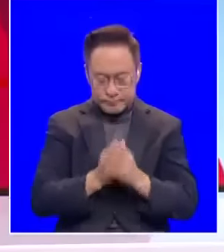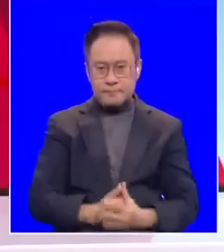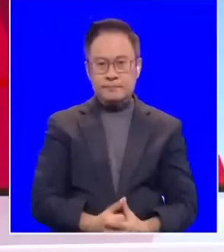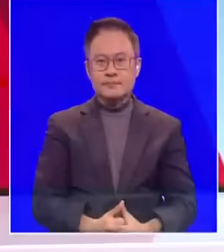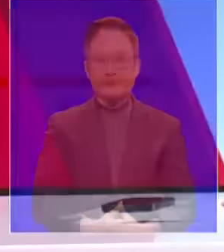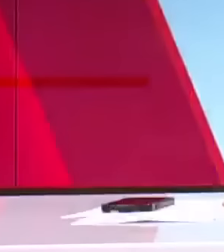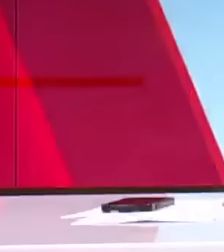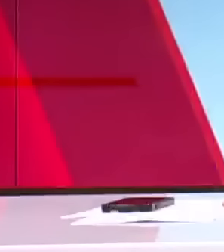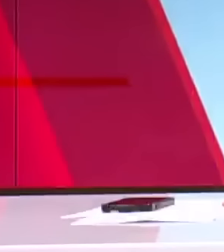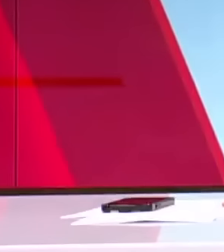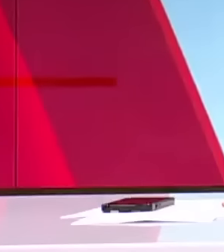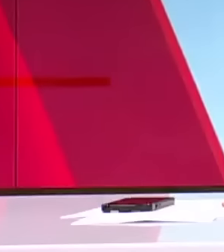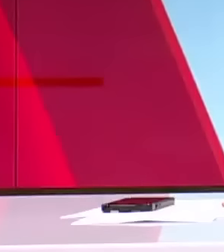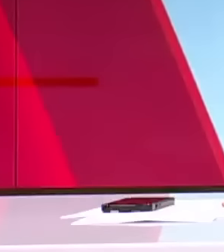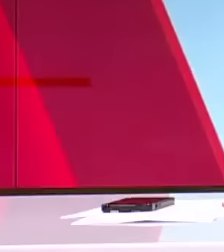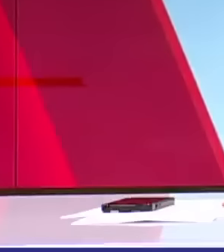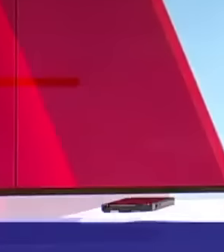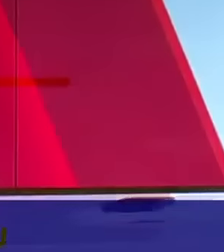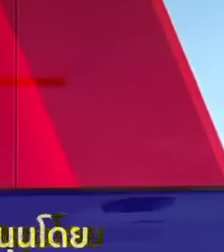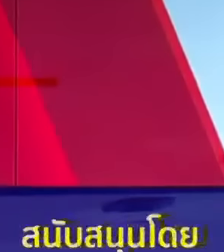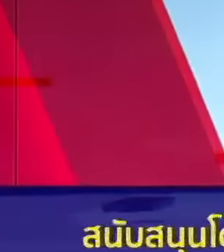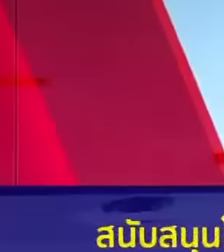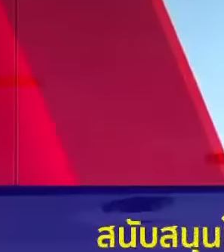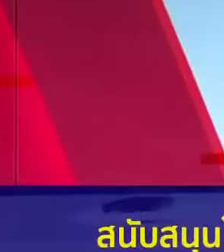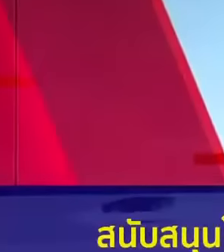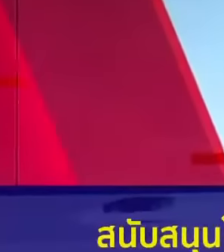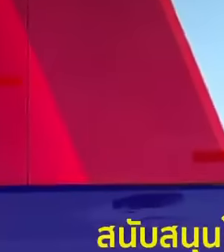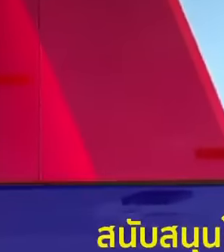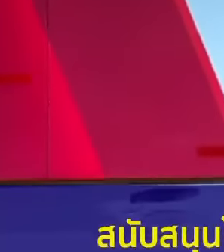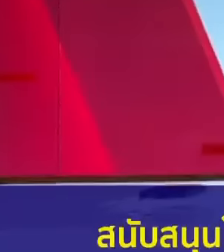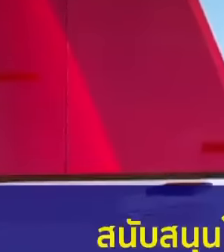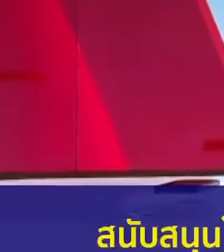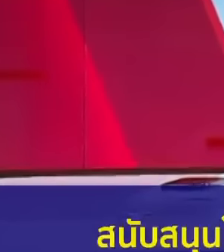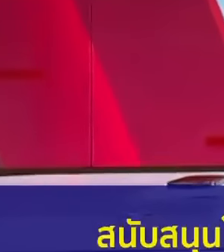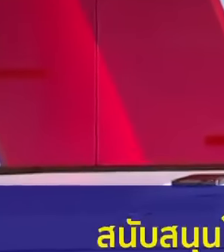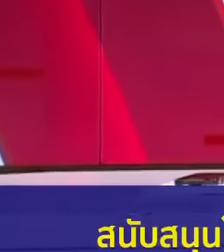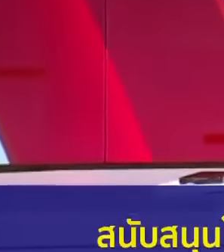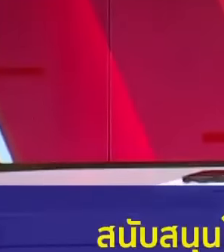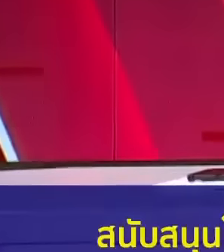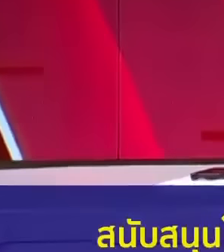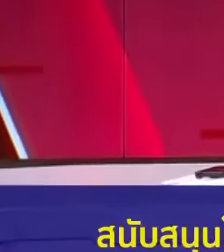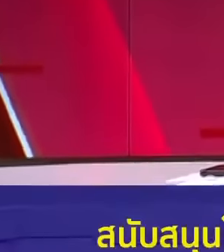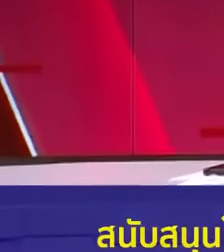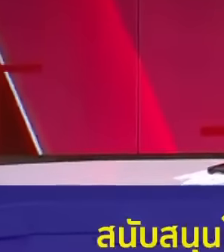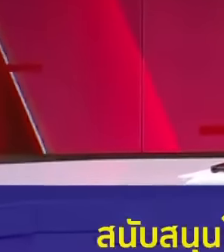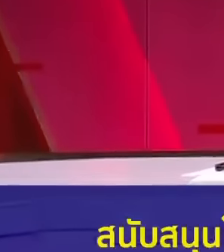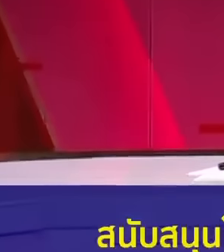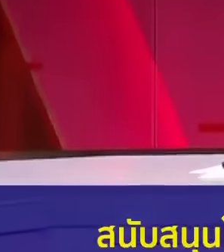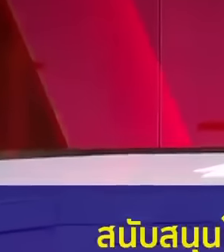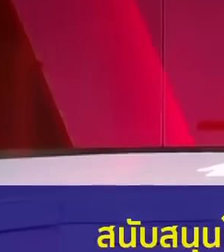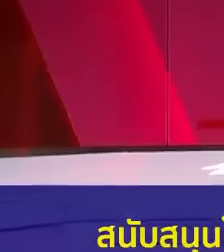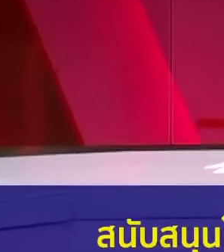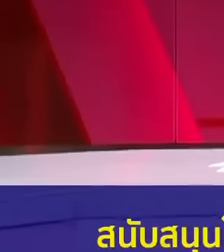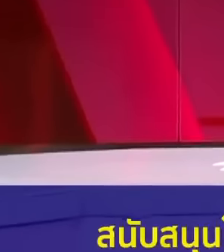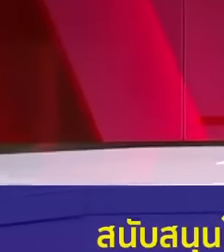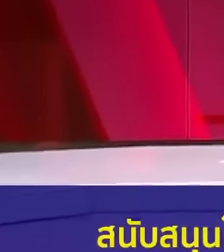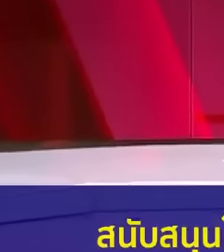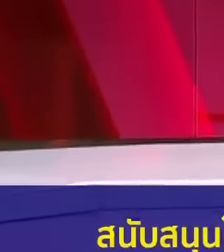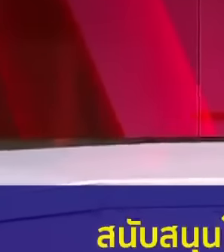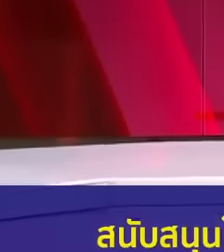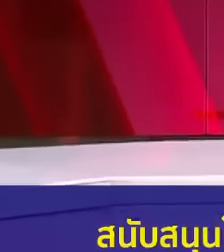คดีดีไอคอนก็ยังต้องตามกันอยู่นะคะ18บอสอยู่ในเรือนจำแล้วแต่ว่าแม่ข่ายแถว2พิ